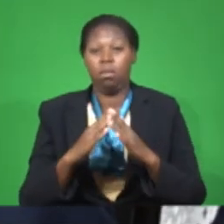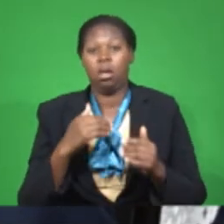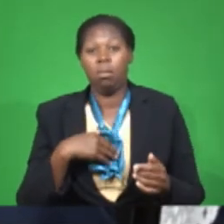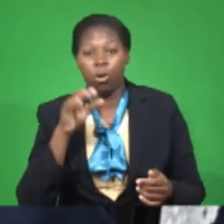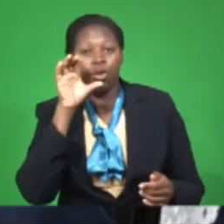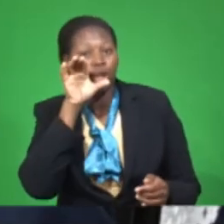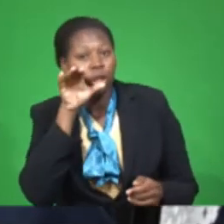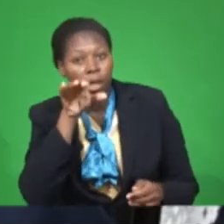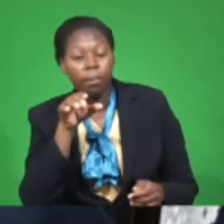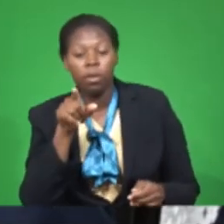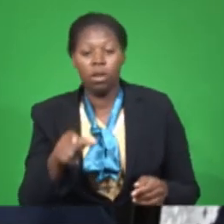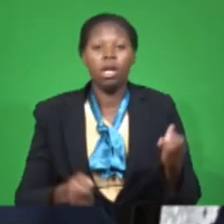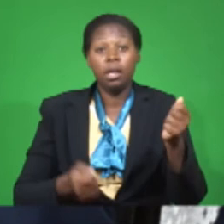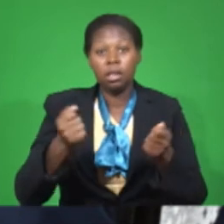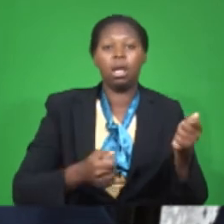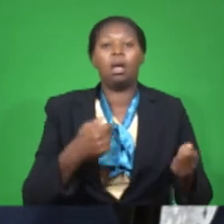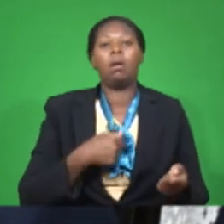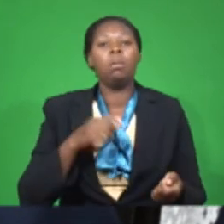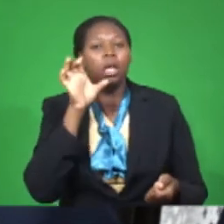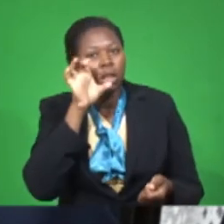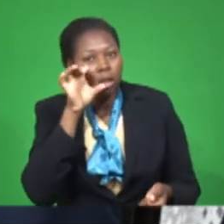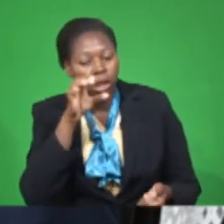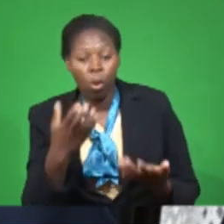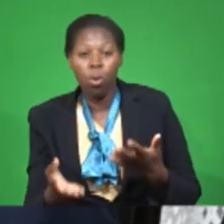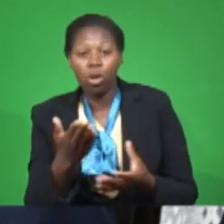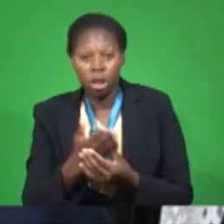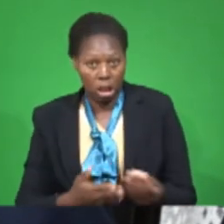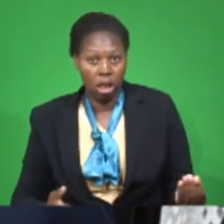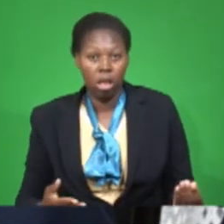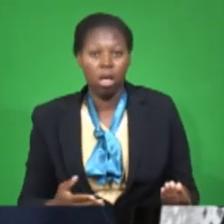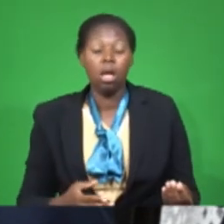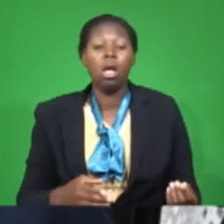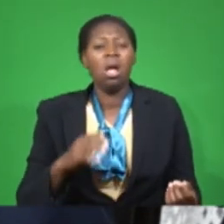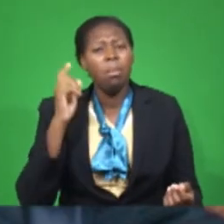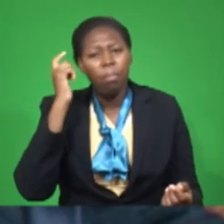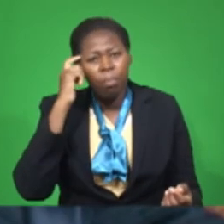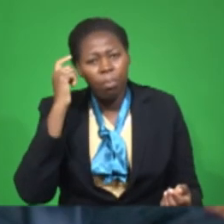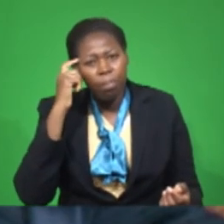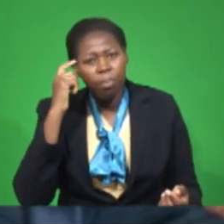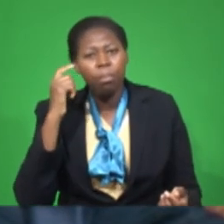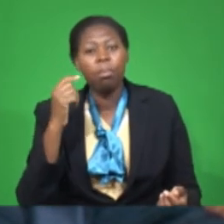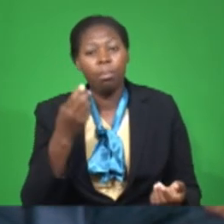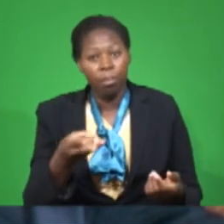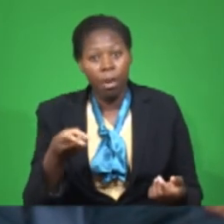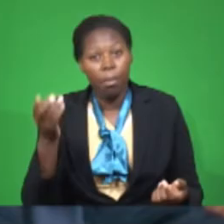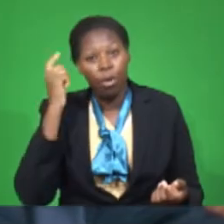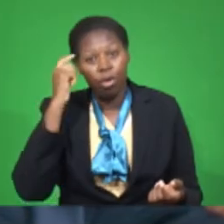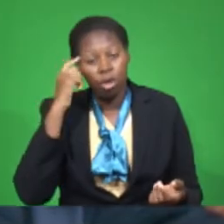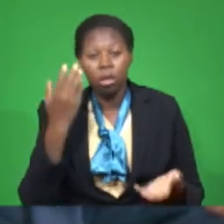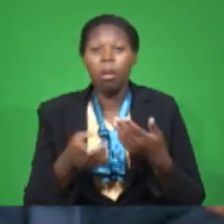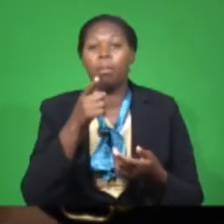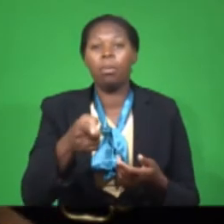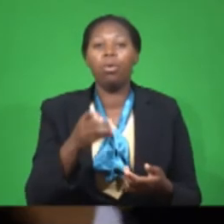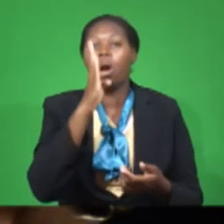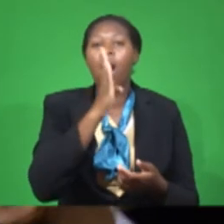Iri ukaiteka nechikuru. Zvoti vanhu vakafunga kuti wakablesswa. Izva kusikublesswa chikuru. Kuno mwa kutoti gore